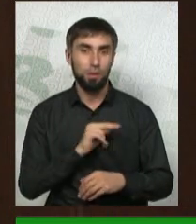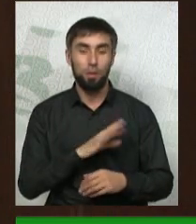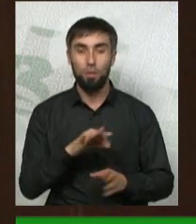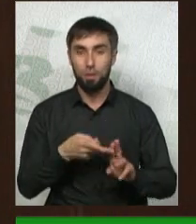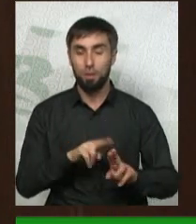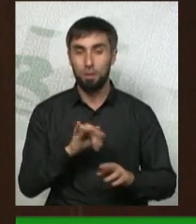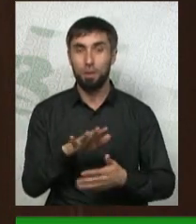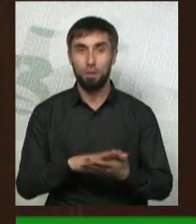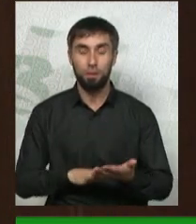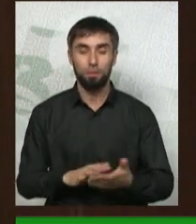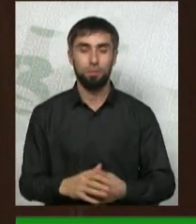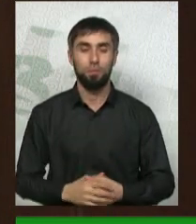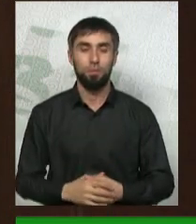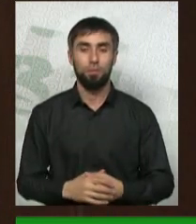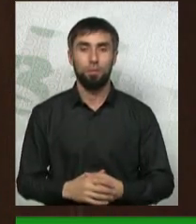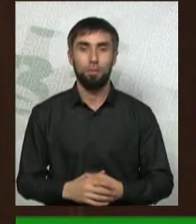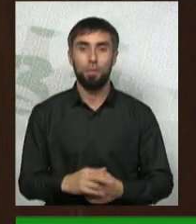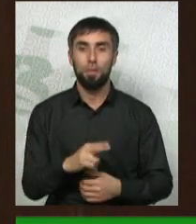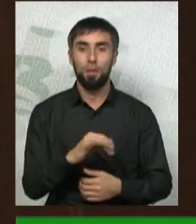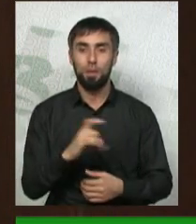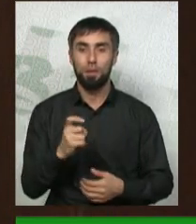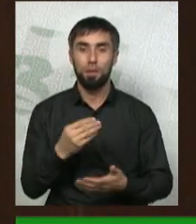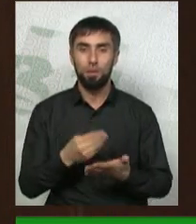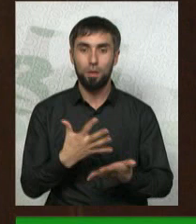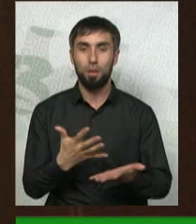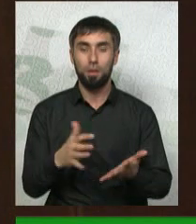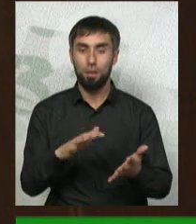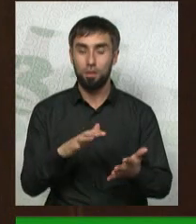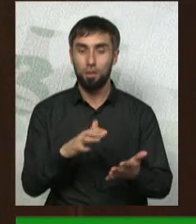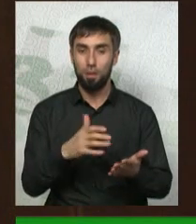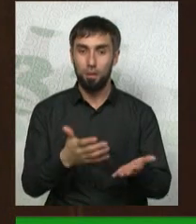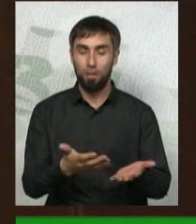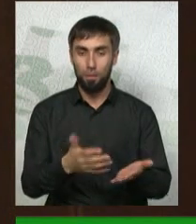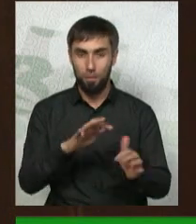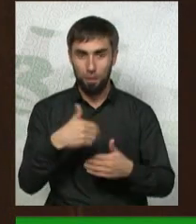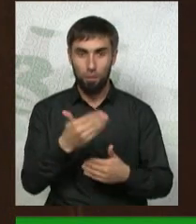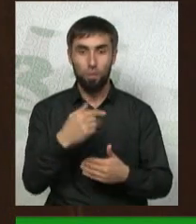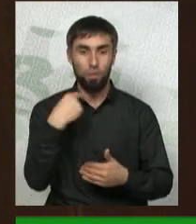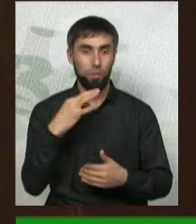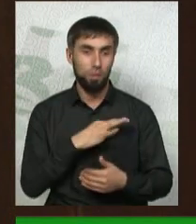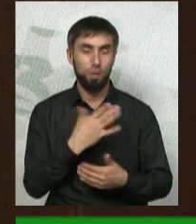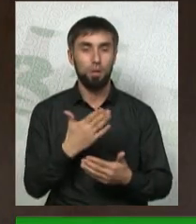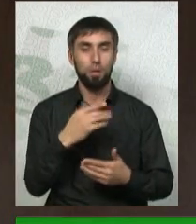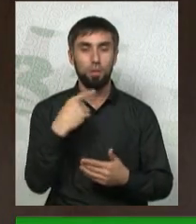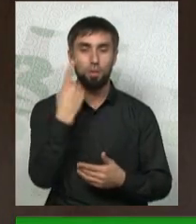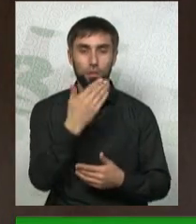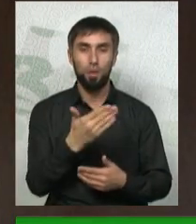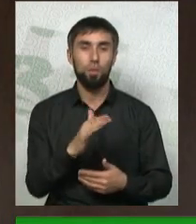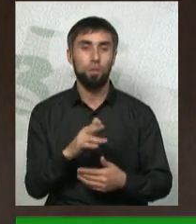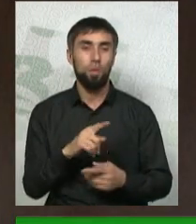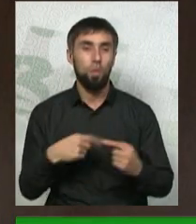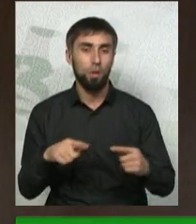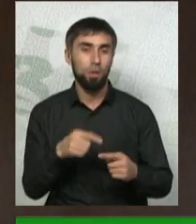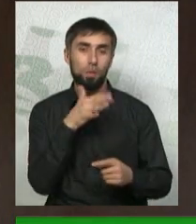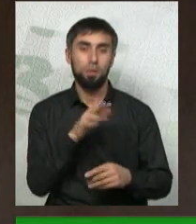в дальнейшем данные ценности изымаются у юридического лица, либо организации, которая занимается данными работами.